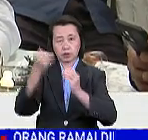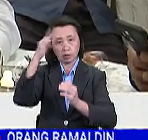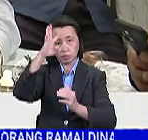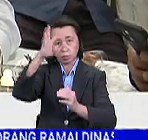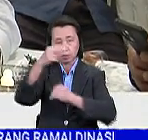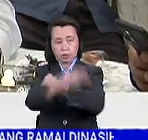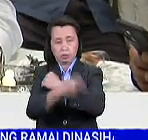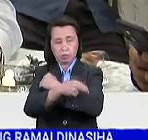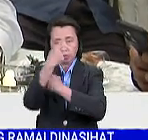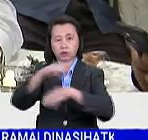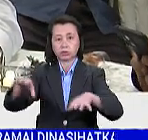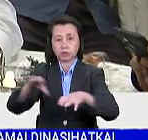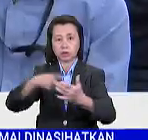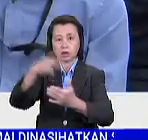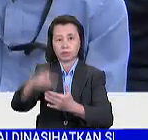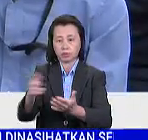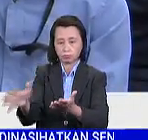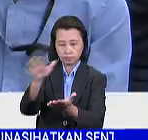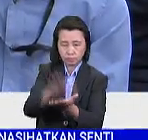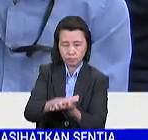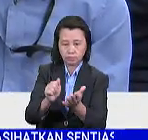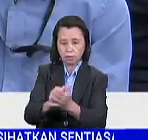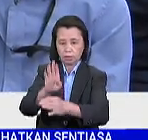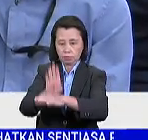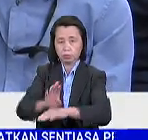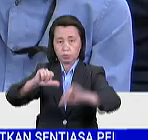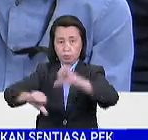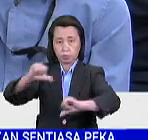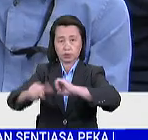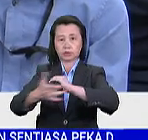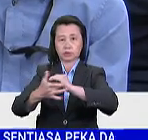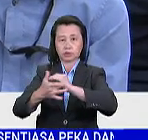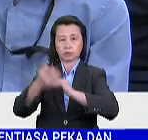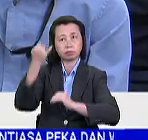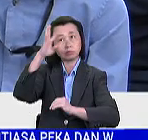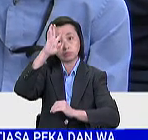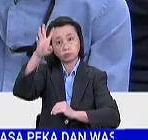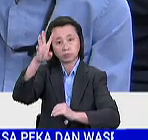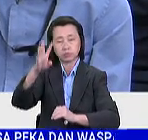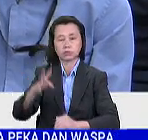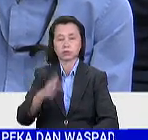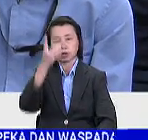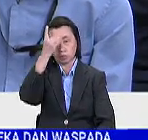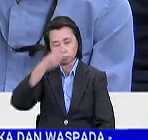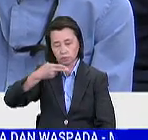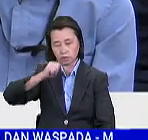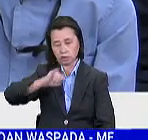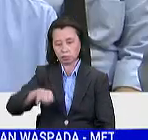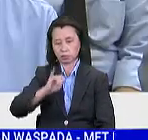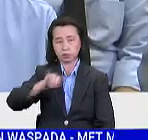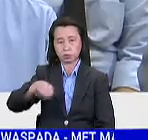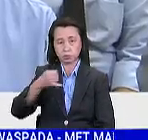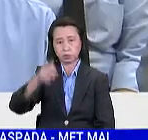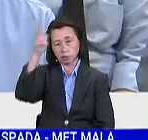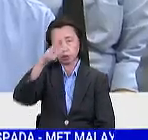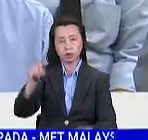Negeri pagi melaksanakan program mengadaptasi dan membudayakan sains teknologi dan inovasi menurut Datuk Haji kerajaan Negeri